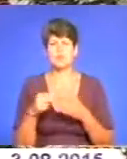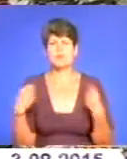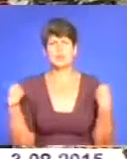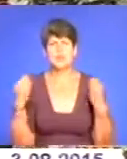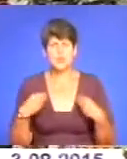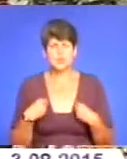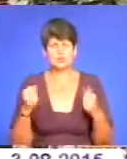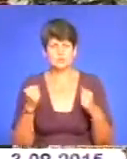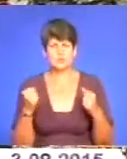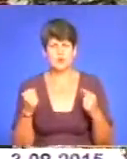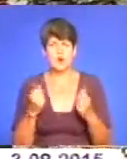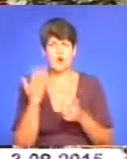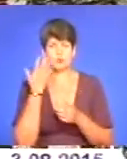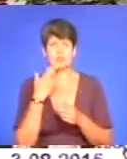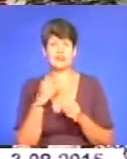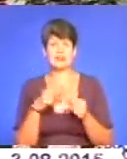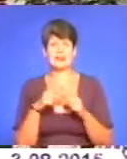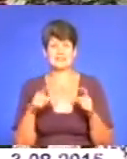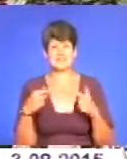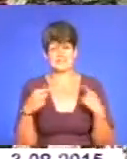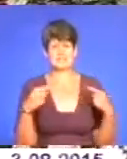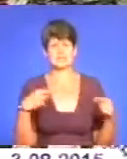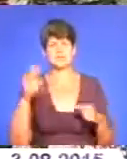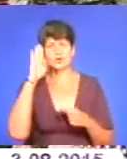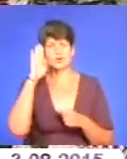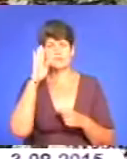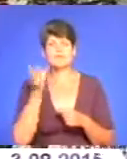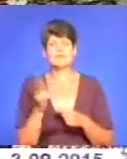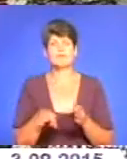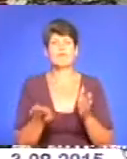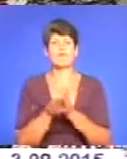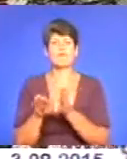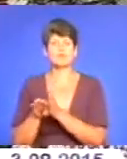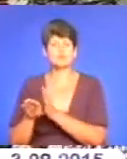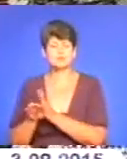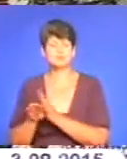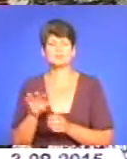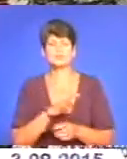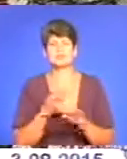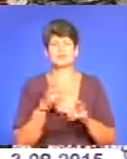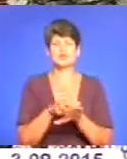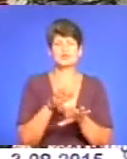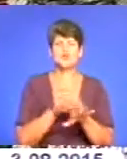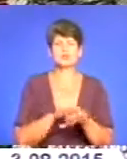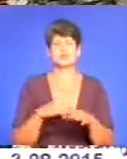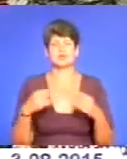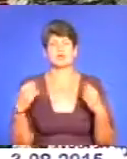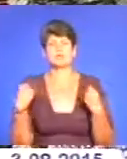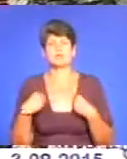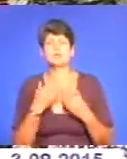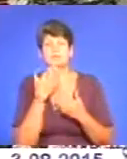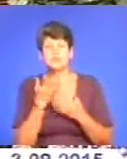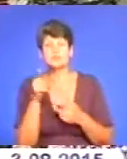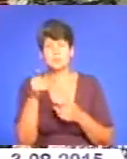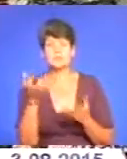я в магазині, будучи в магазині з іншими хлопцями, які прийшли в відпустку, і потрібно було чоботи чи куртку, я питала, дзвонила: Олег,